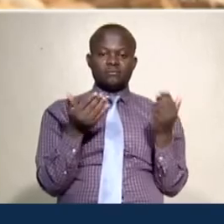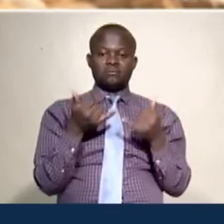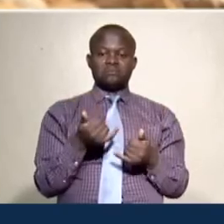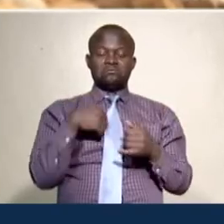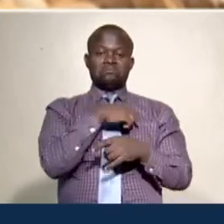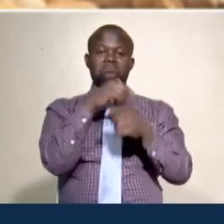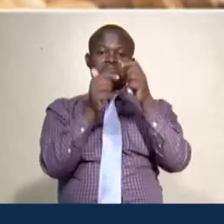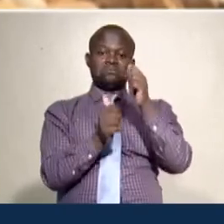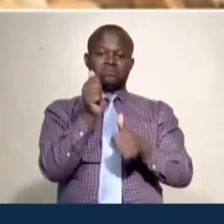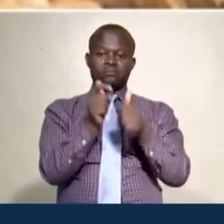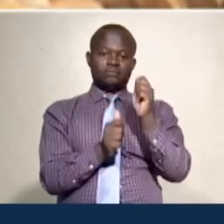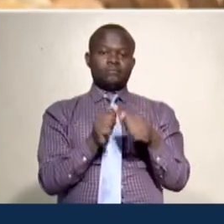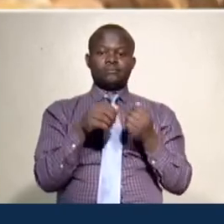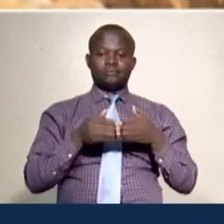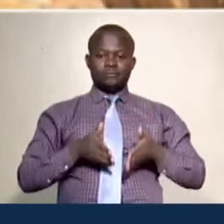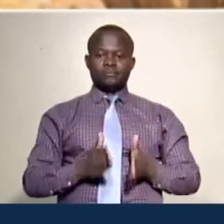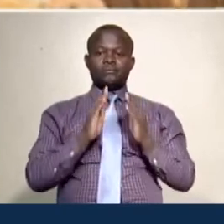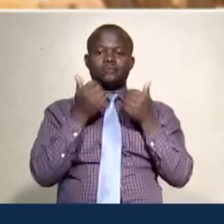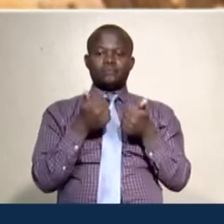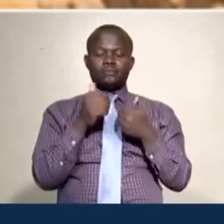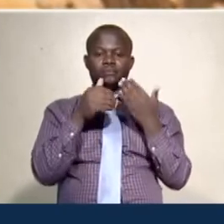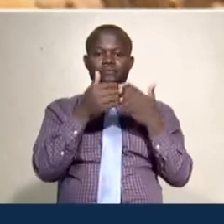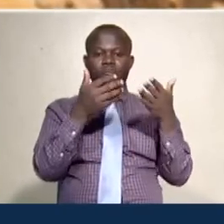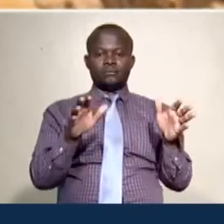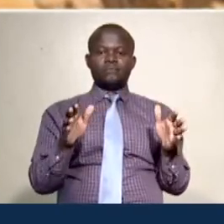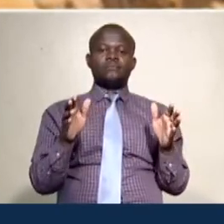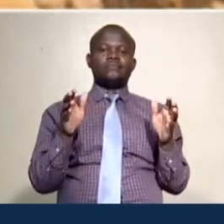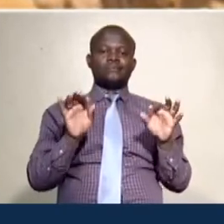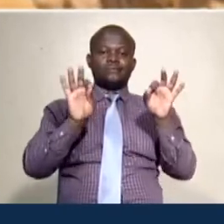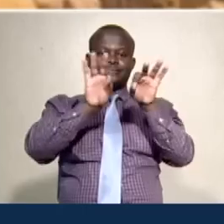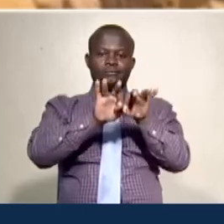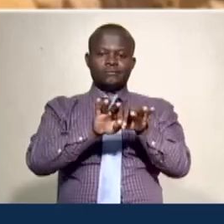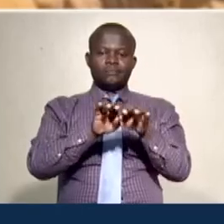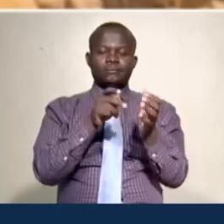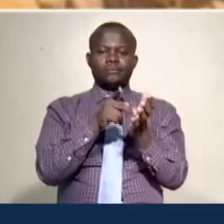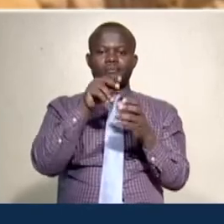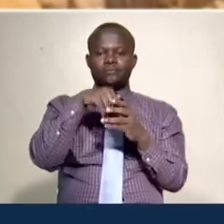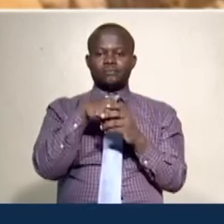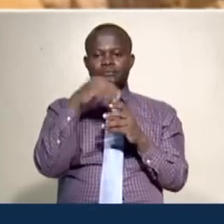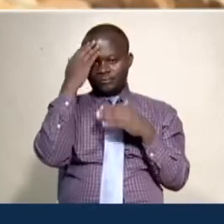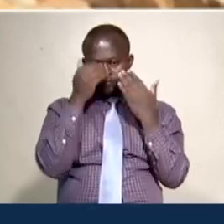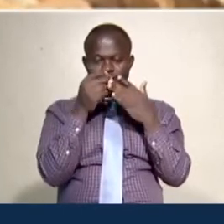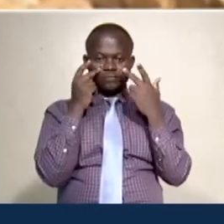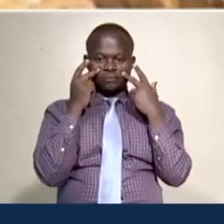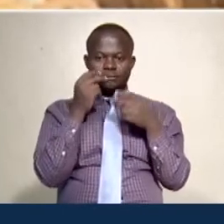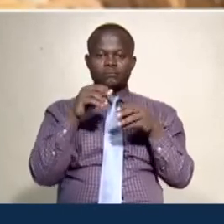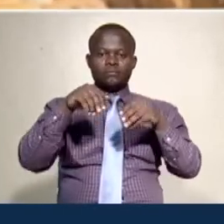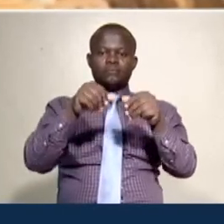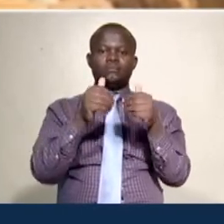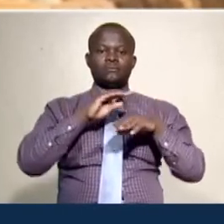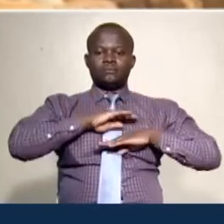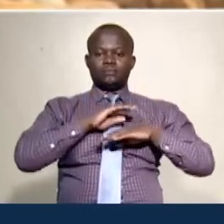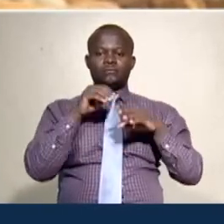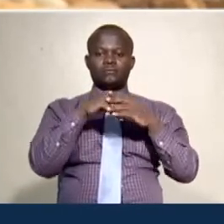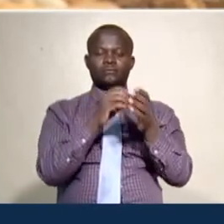ndakama yego yarabyaye ubu ndakama kuko nari namaze kuzitura byabaye ngombwa ko nzigurisha nguramo itungo rirerire kwa mbona ifumbire ihagije. Turi mu cyiciro cya